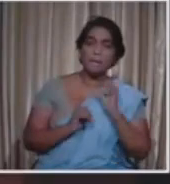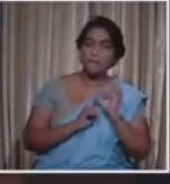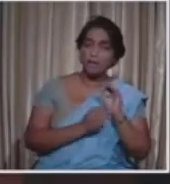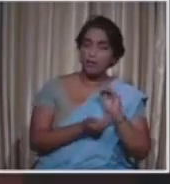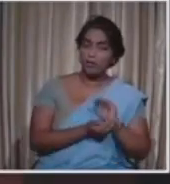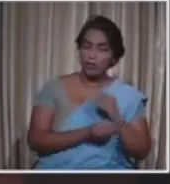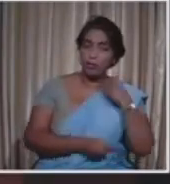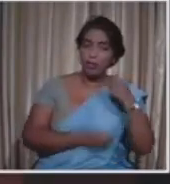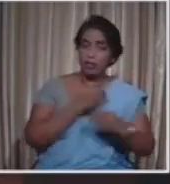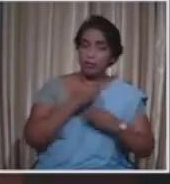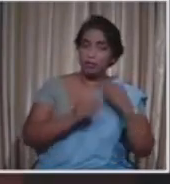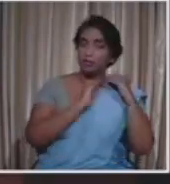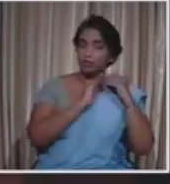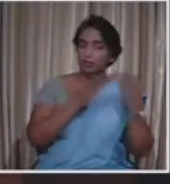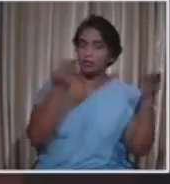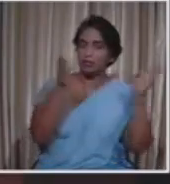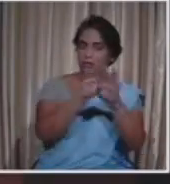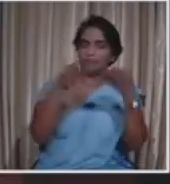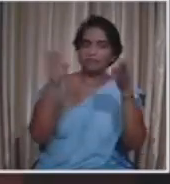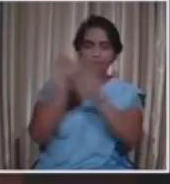පෞද්ගලිකංශේ කර්මාන්ත ශාලා වැහෙන